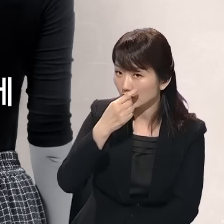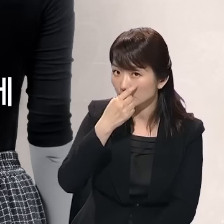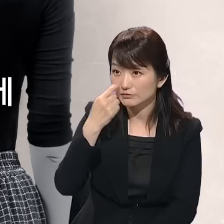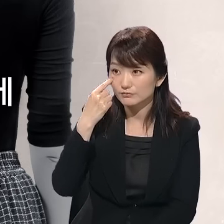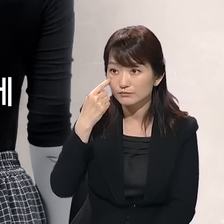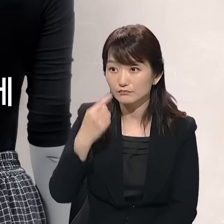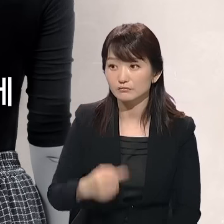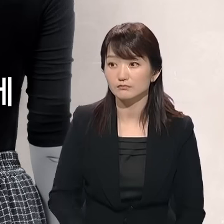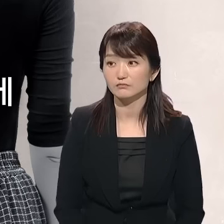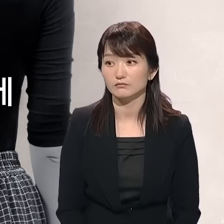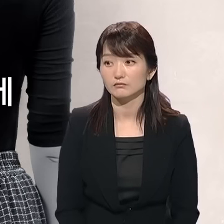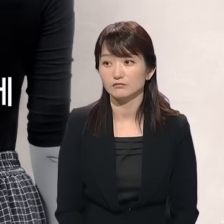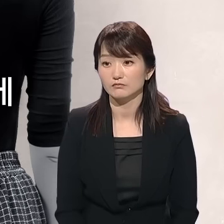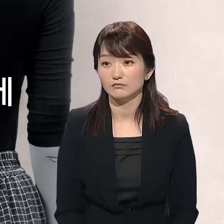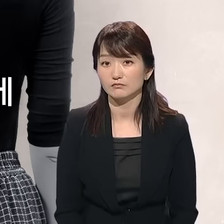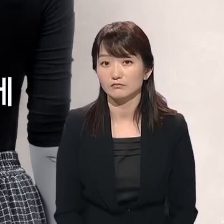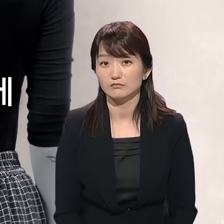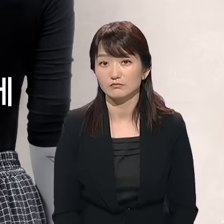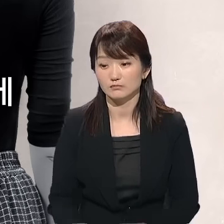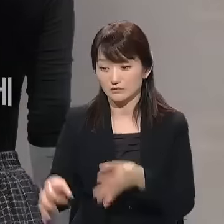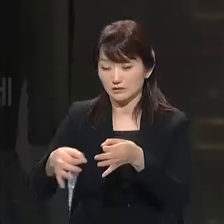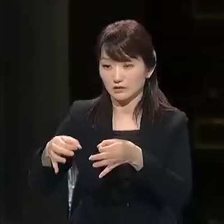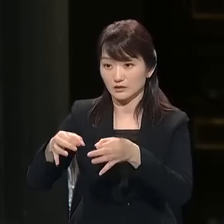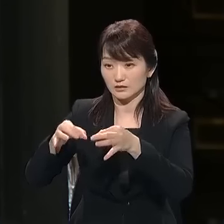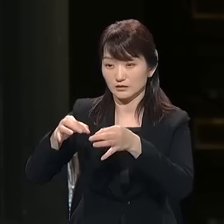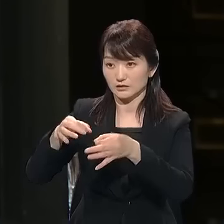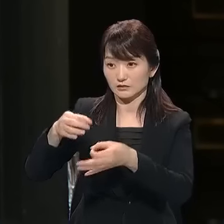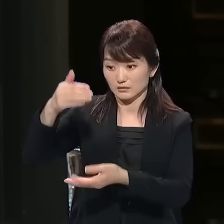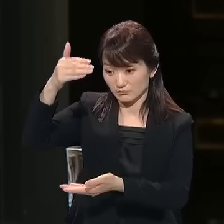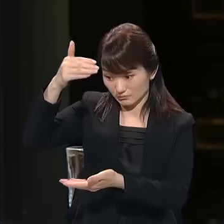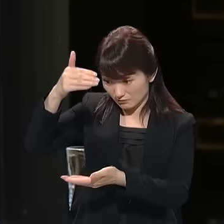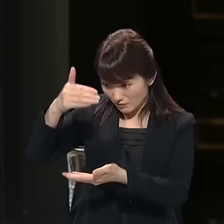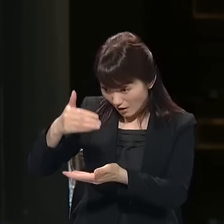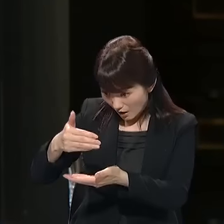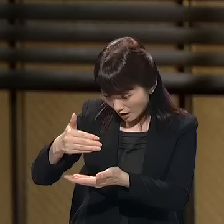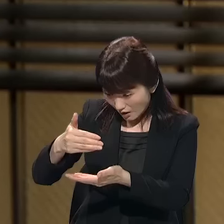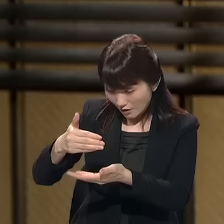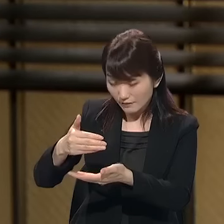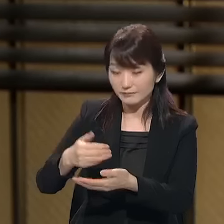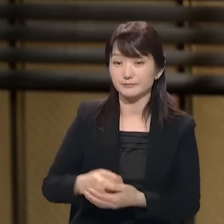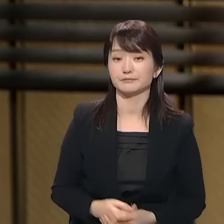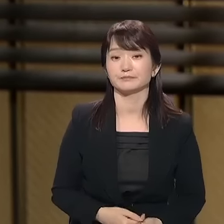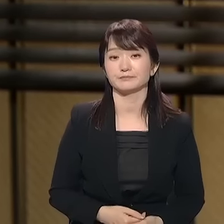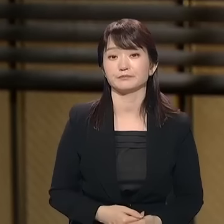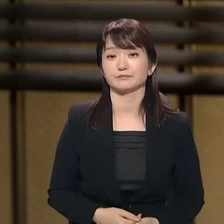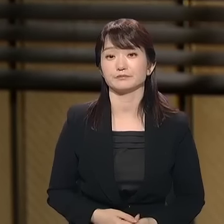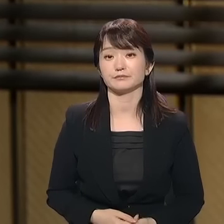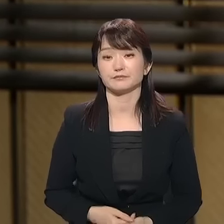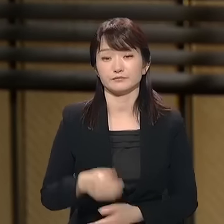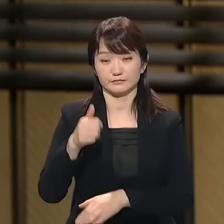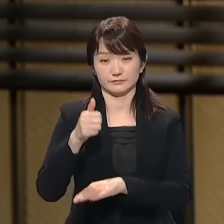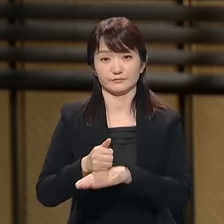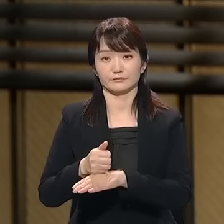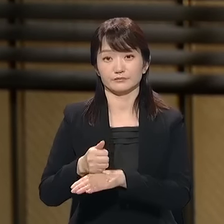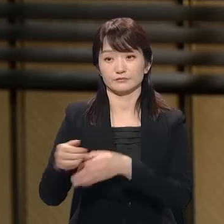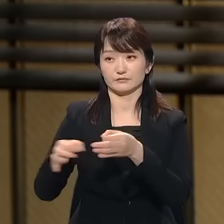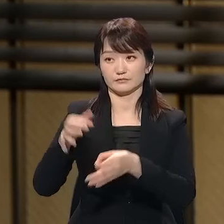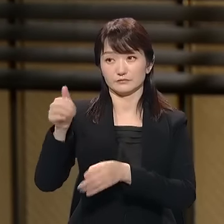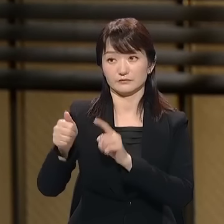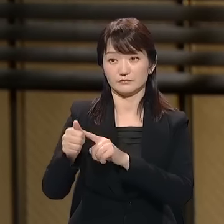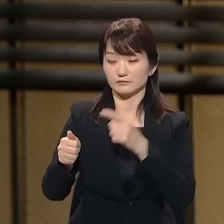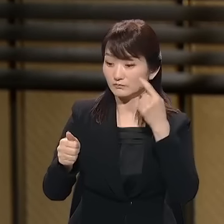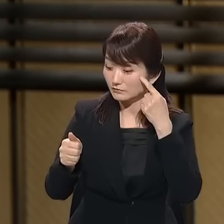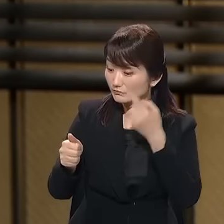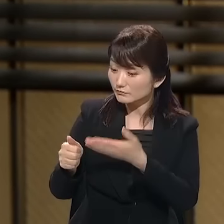되었습니다. 아, 그러니까 시쳇말로 셔터를 내리고 있었군요. 그렇죠. 그래서 나중에 이제 사장한테 왜 이렇게